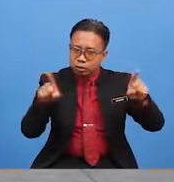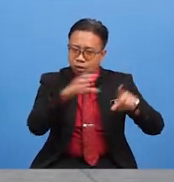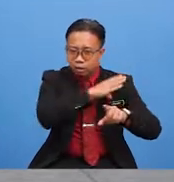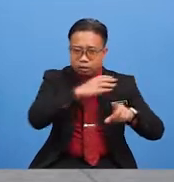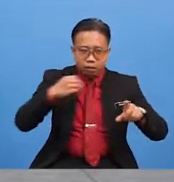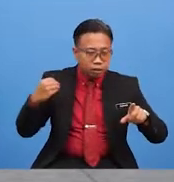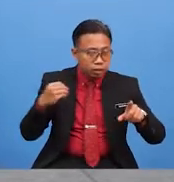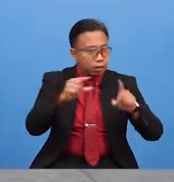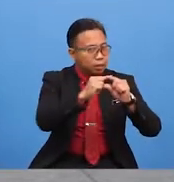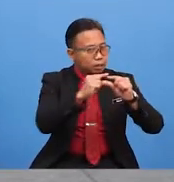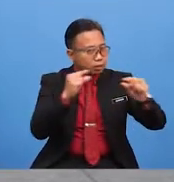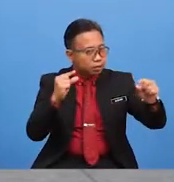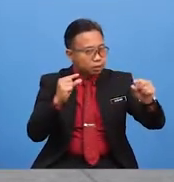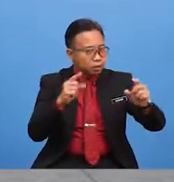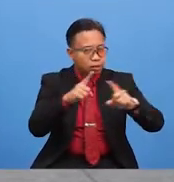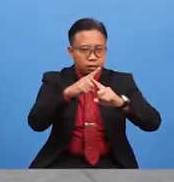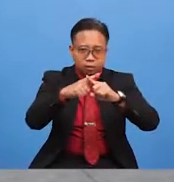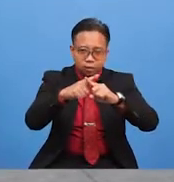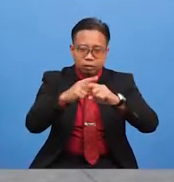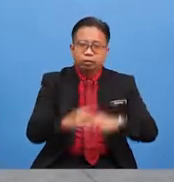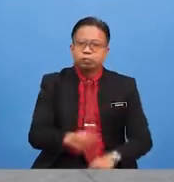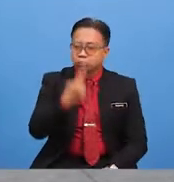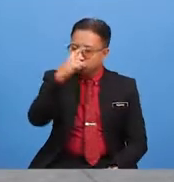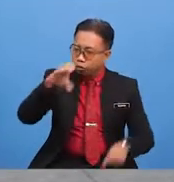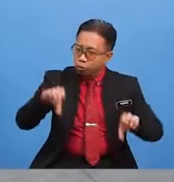garisan silang pangkah untuk menghasilkan karya.